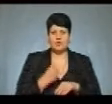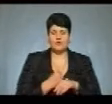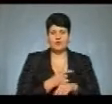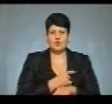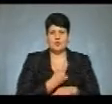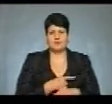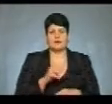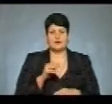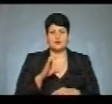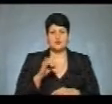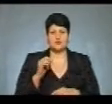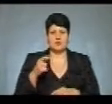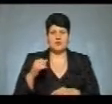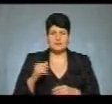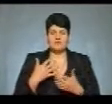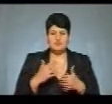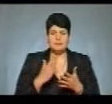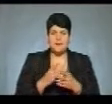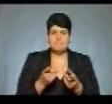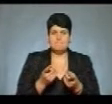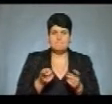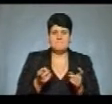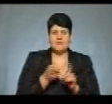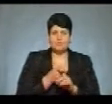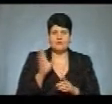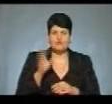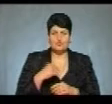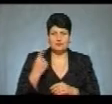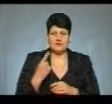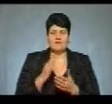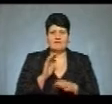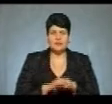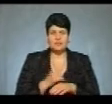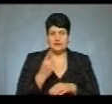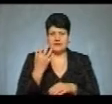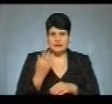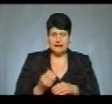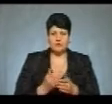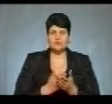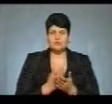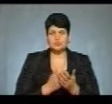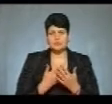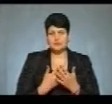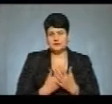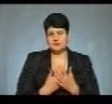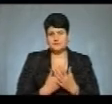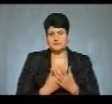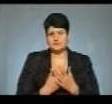Сухарська. Ми вже маємо підключену всю область. Фактично за день обслуговуємо десь близько